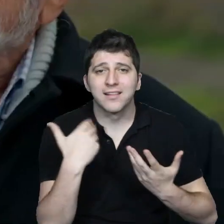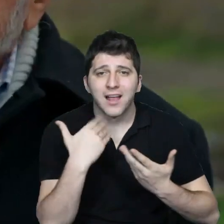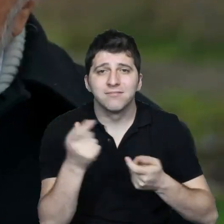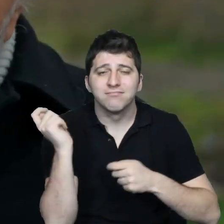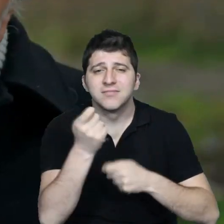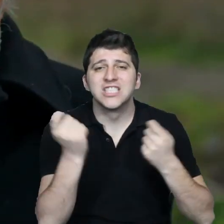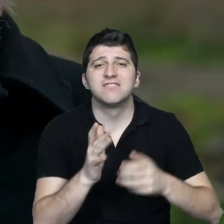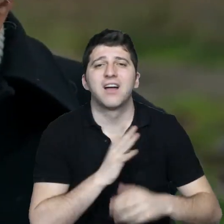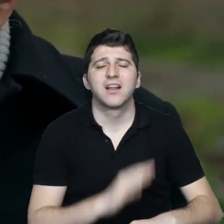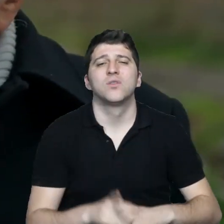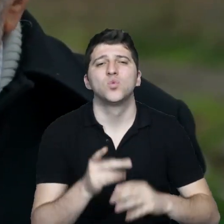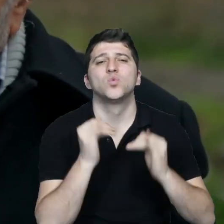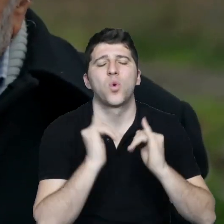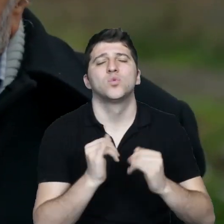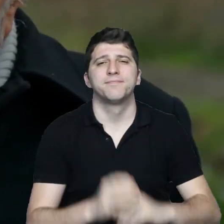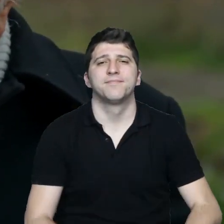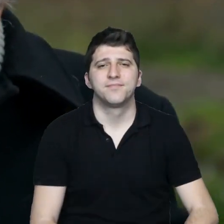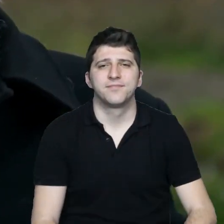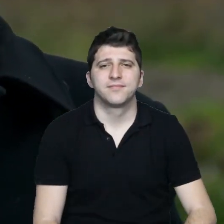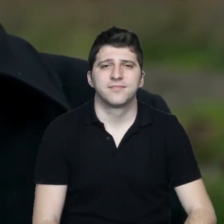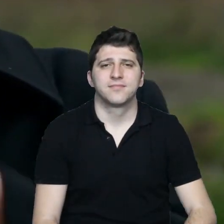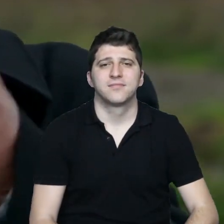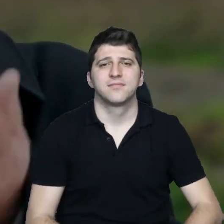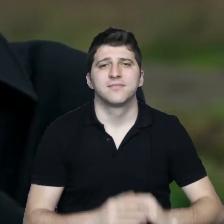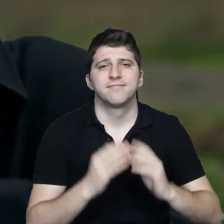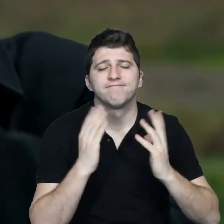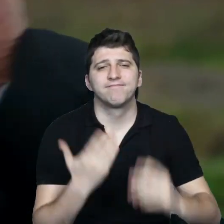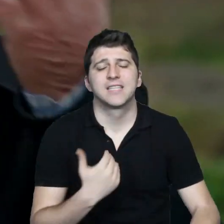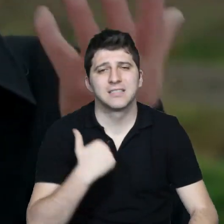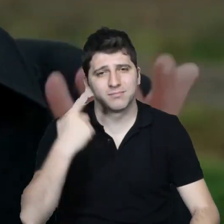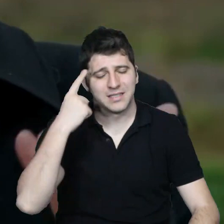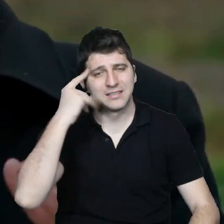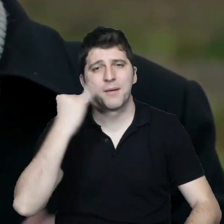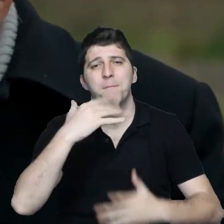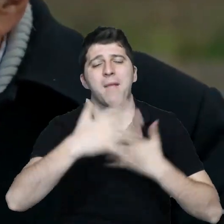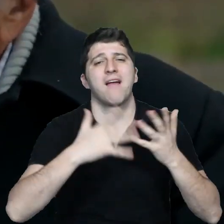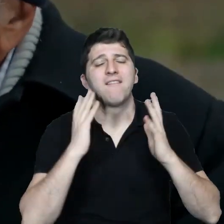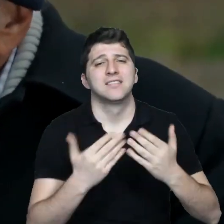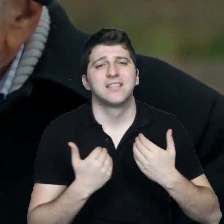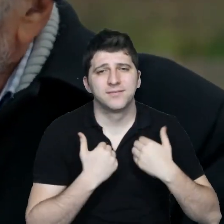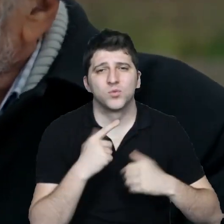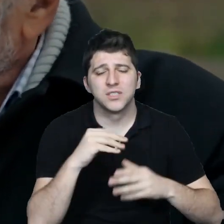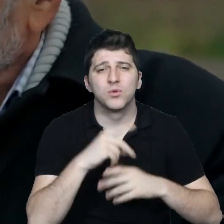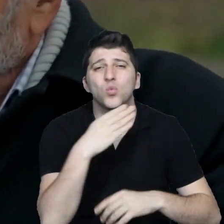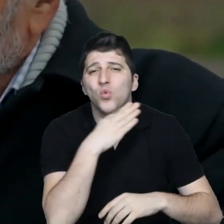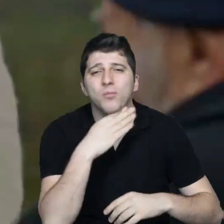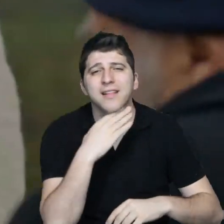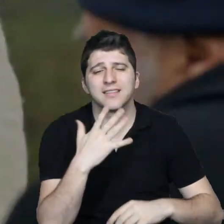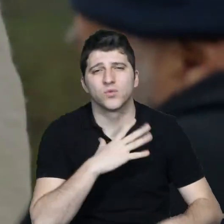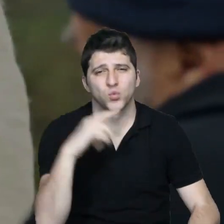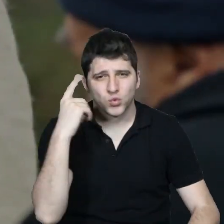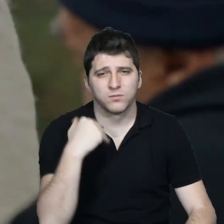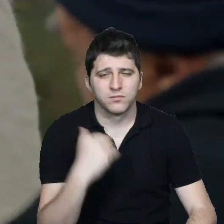yayacağım. Aa, işte bu kötü oldu. Ya başımızda zaten musibet dolanıp duruyor. Ben de onun için bir kurban keseyim